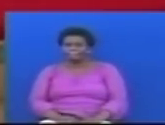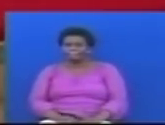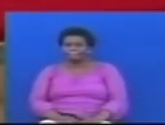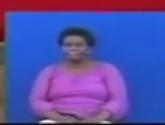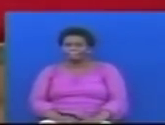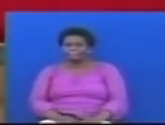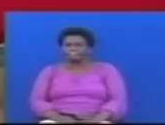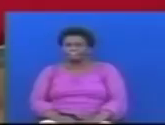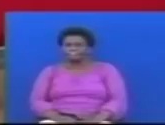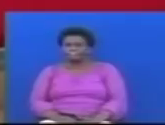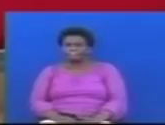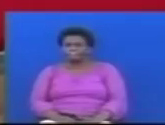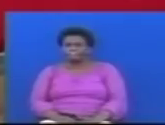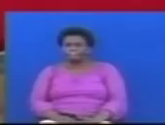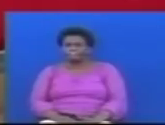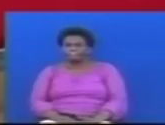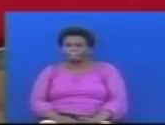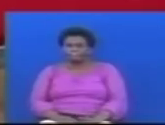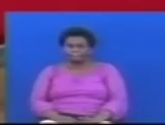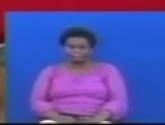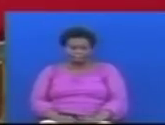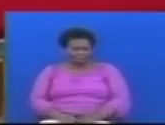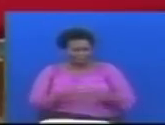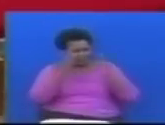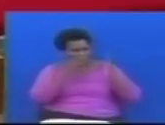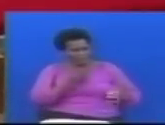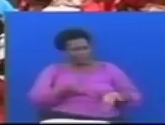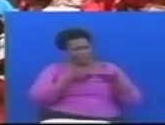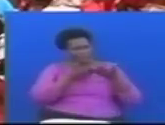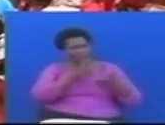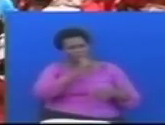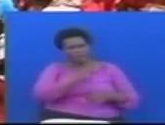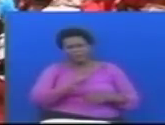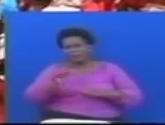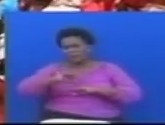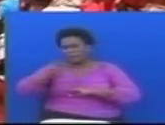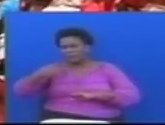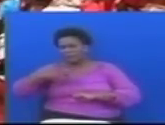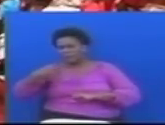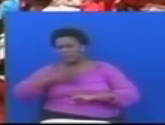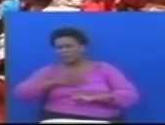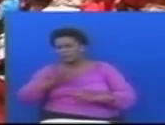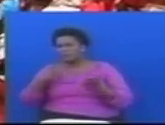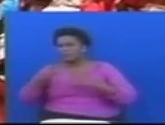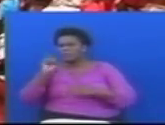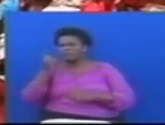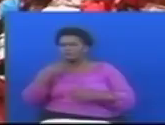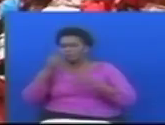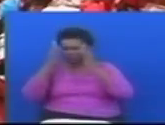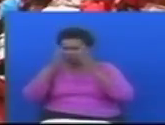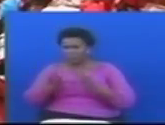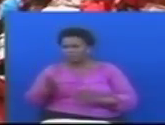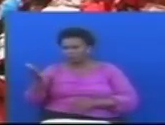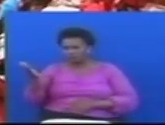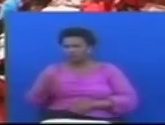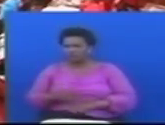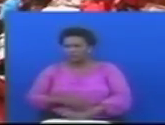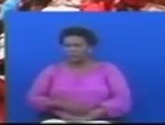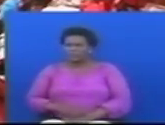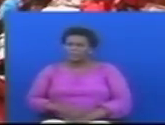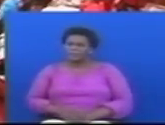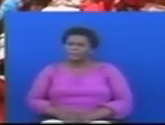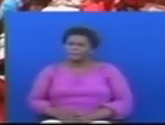Mheshimiwa Naibu Spika, kwa niaba ya Waziri wa Ujenzi, Uchukuzi na Mawasiliano, napenda kujibu swali la Mheshimiwa Saif Hamis Gulamali, mbunge wa